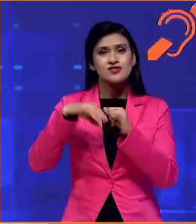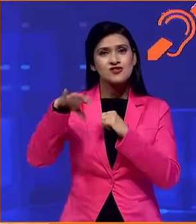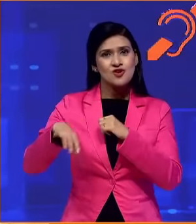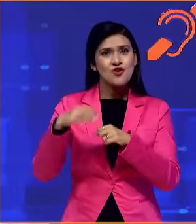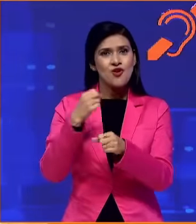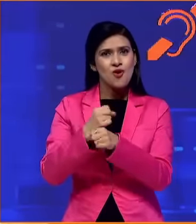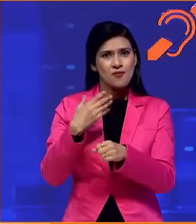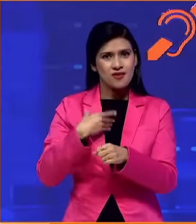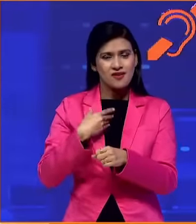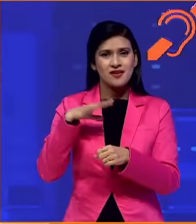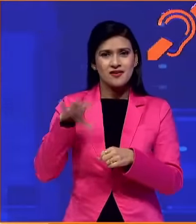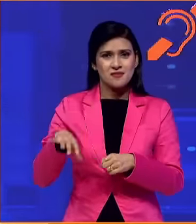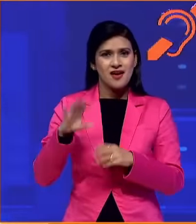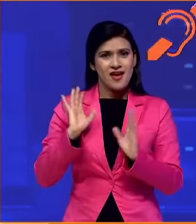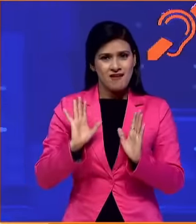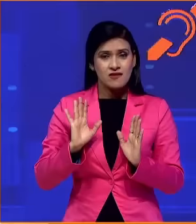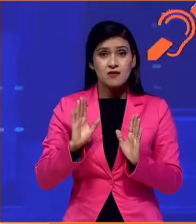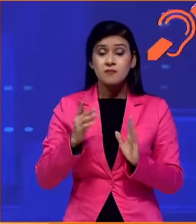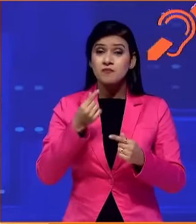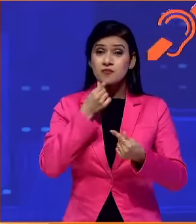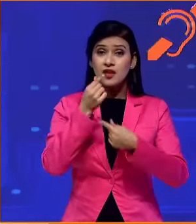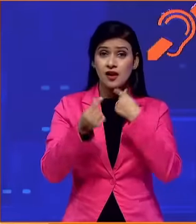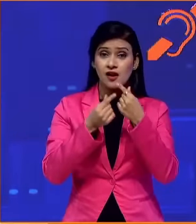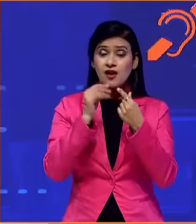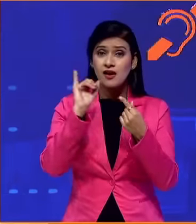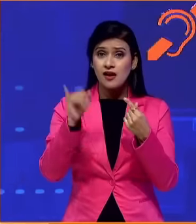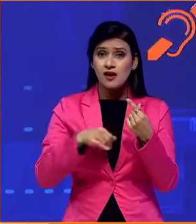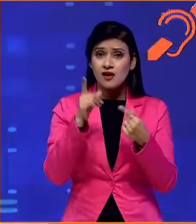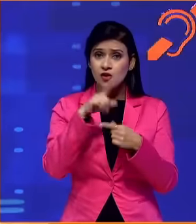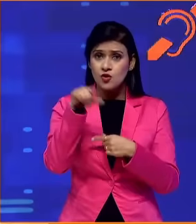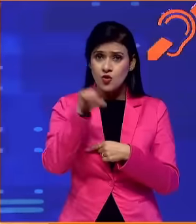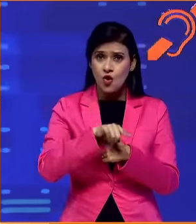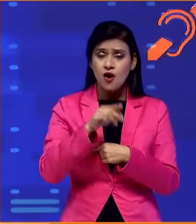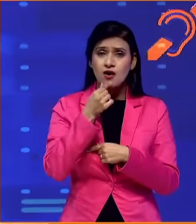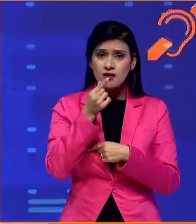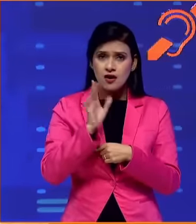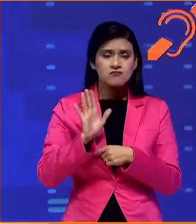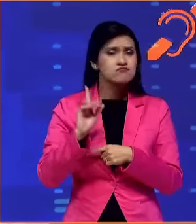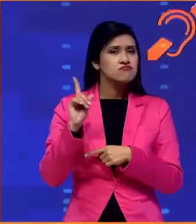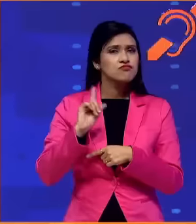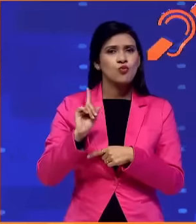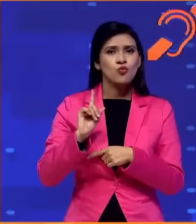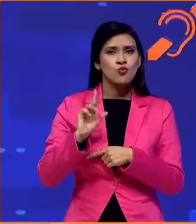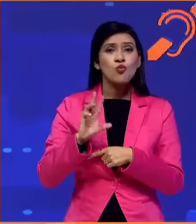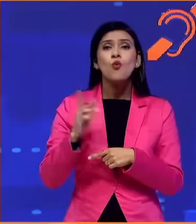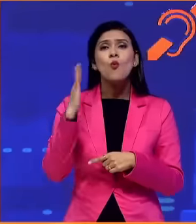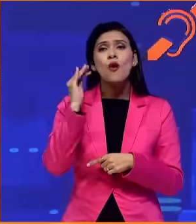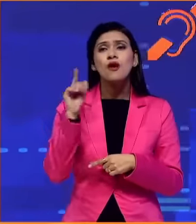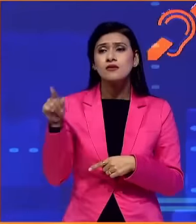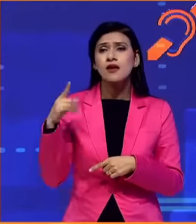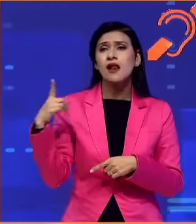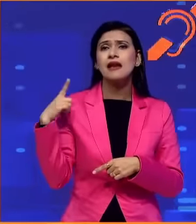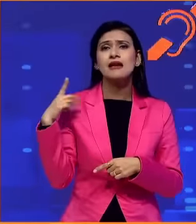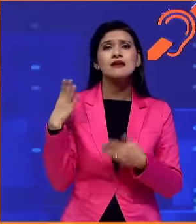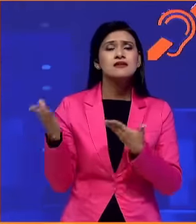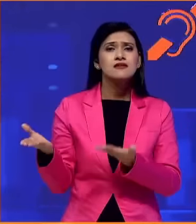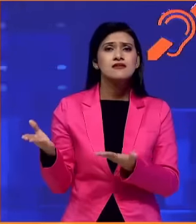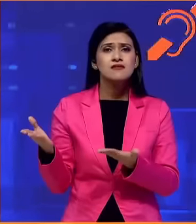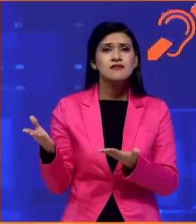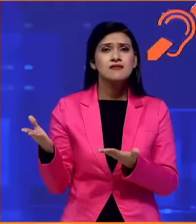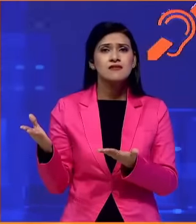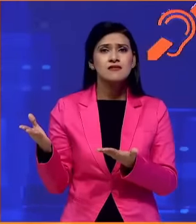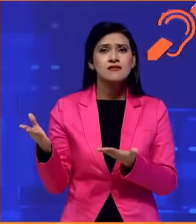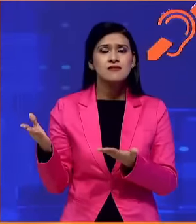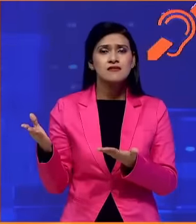इसतरहकीबातेंकहतेहैं,तोयहबहुतगलतहै; जिम्मेदारलोगोंकोइसतरहकी बातेंबिलकुलनहींकरनीचाहिए।मैंइससेपूरीतरह असहमतहूं।